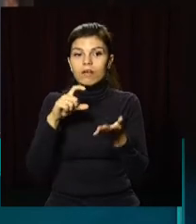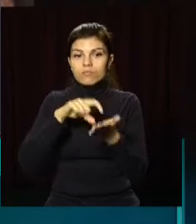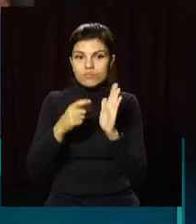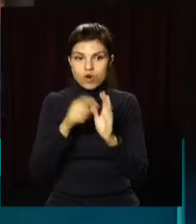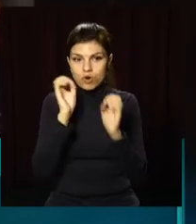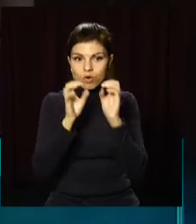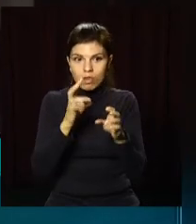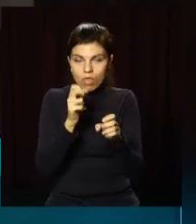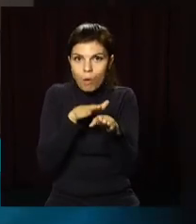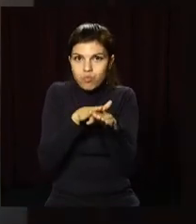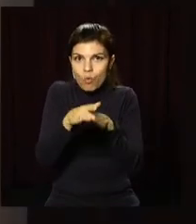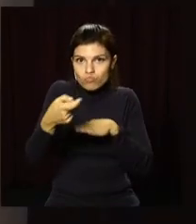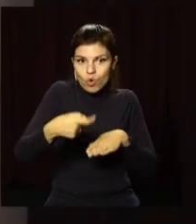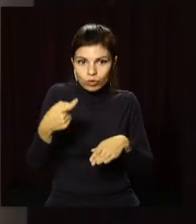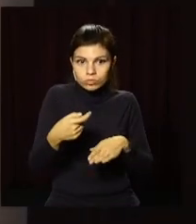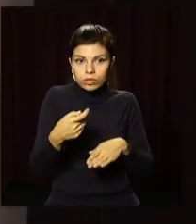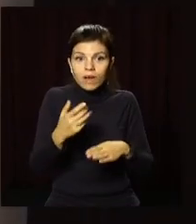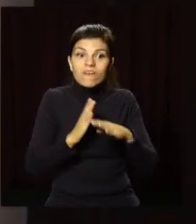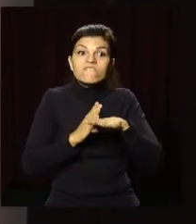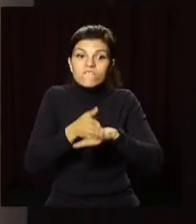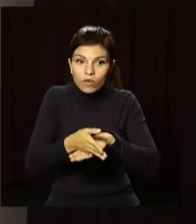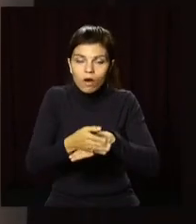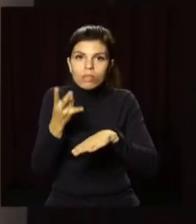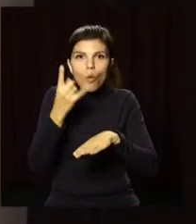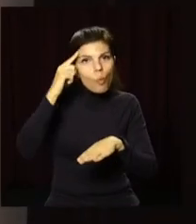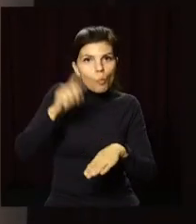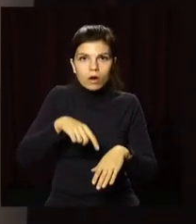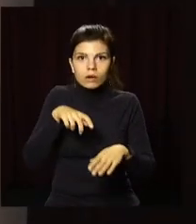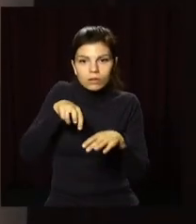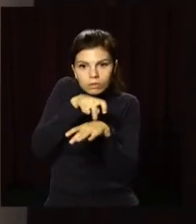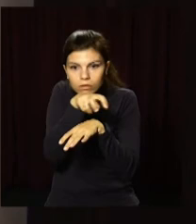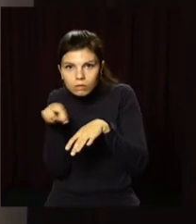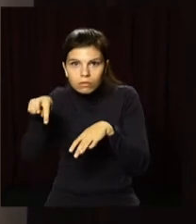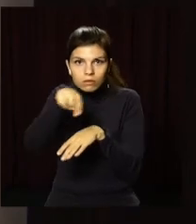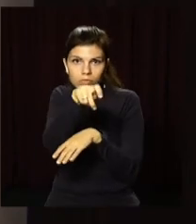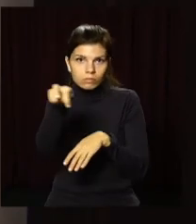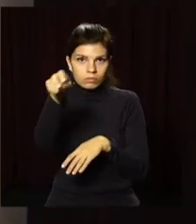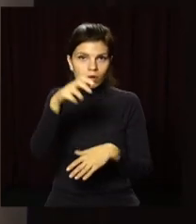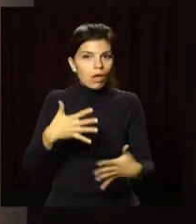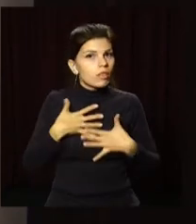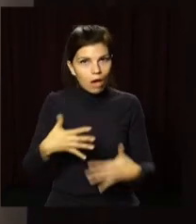практично наполовину. Аби потрапити до оселі, потрібно вміло лазити сміттєвими кучугурами.